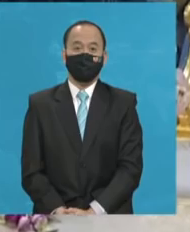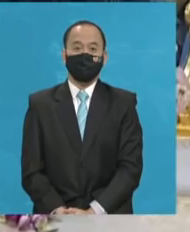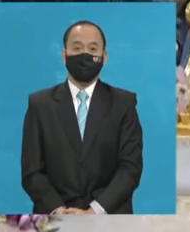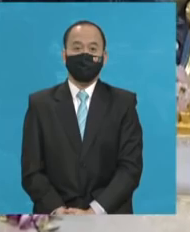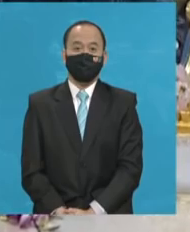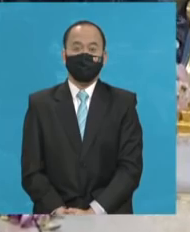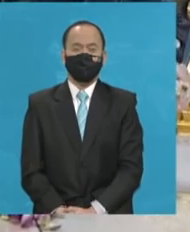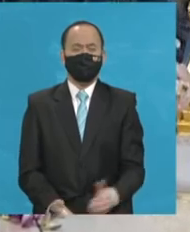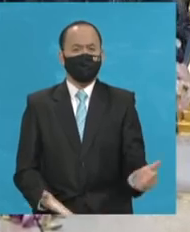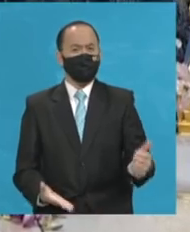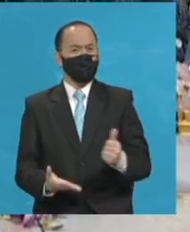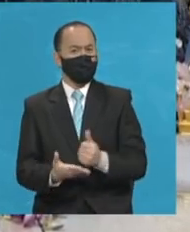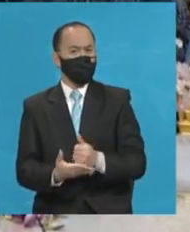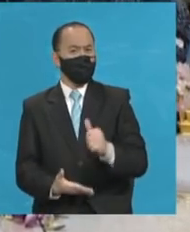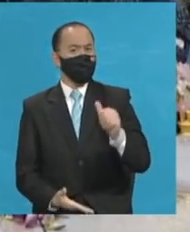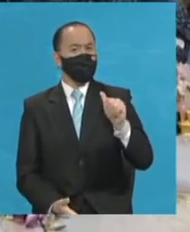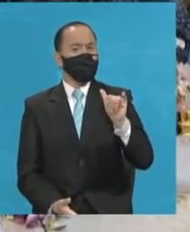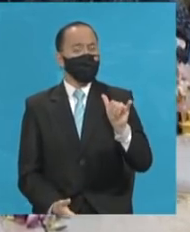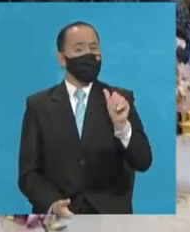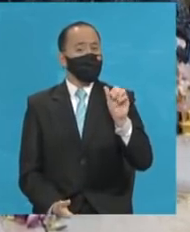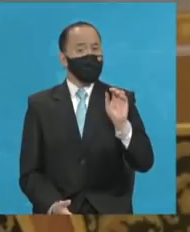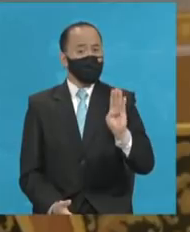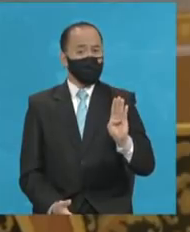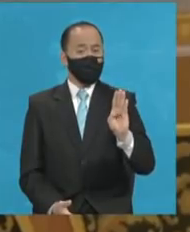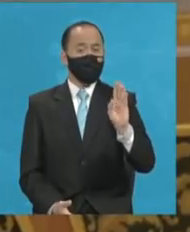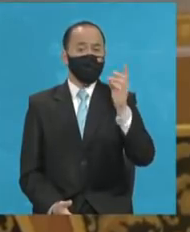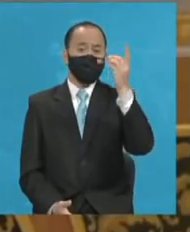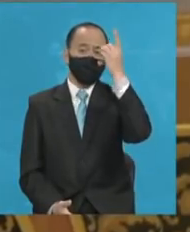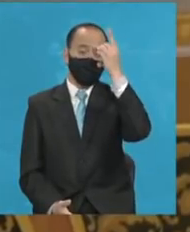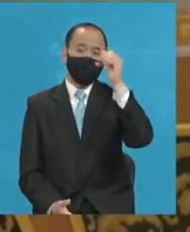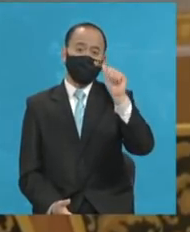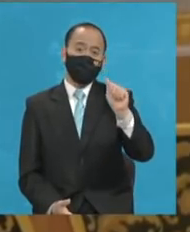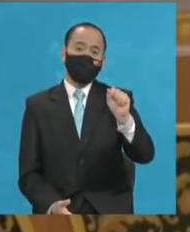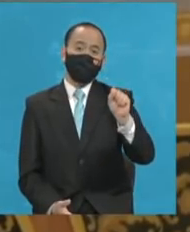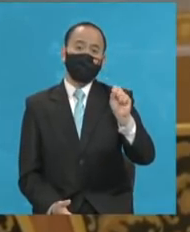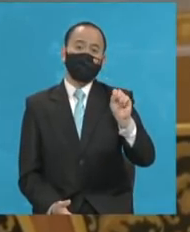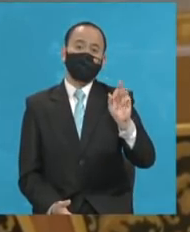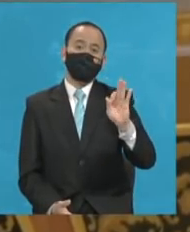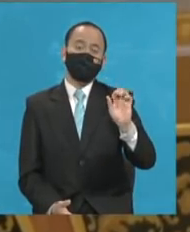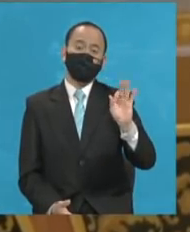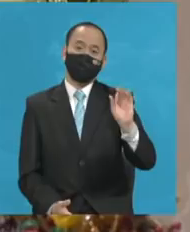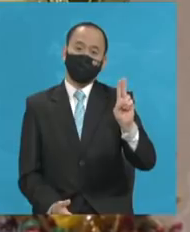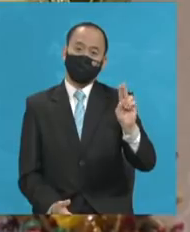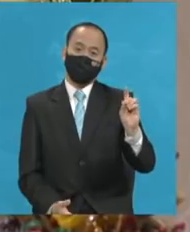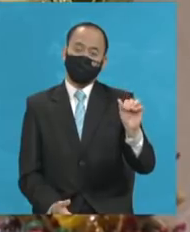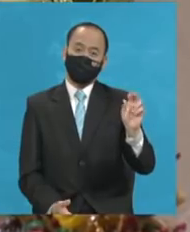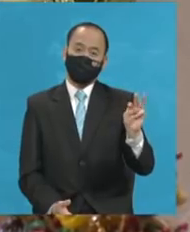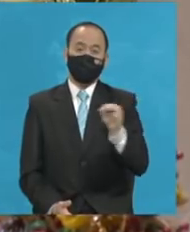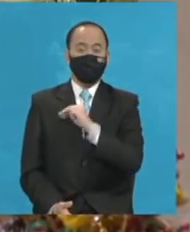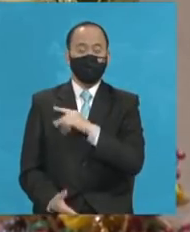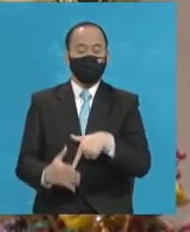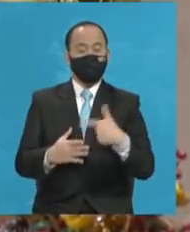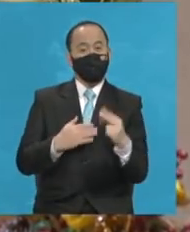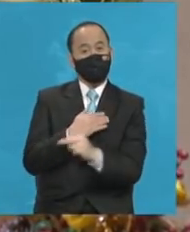juga hadir yang berhormat dato.sri Saifuddin Abdullah menteri luar negeri John